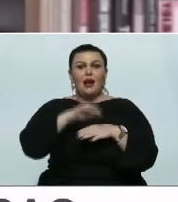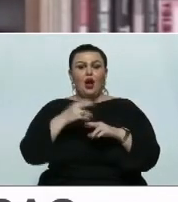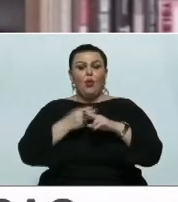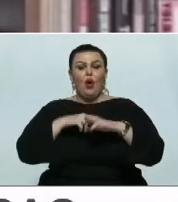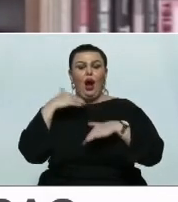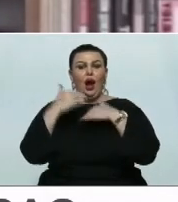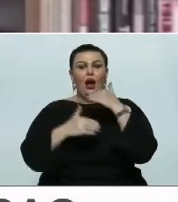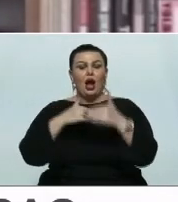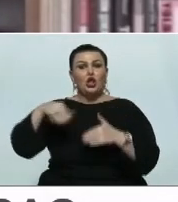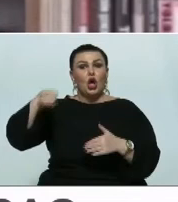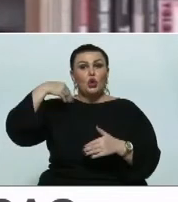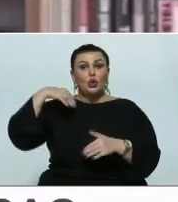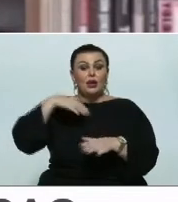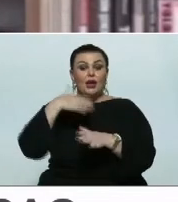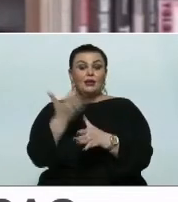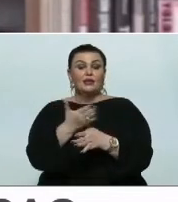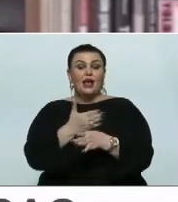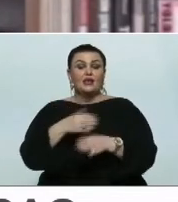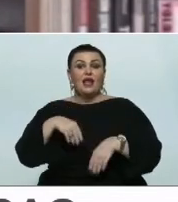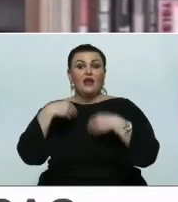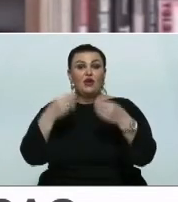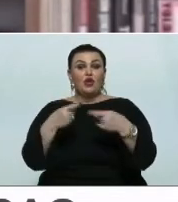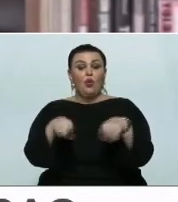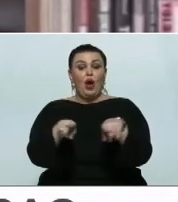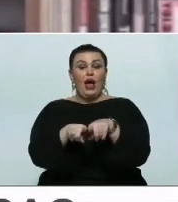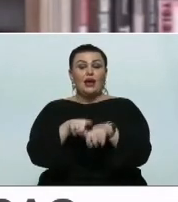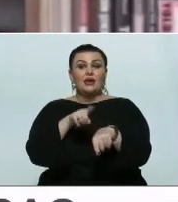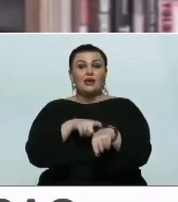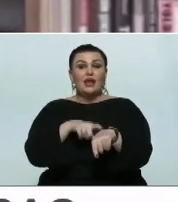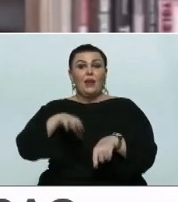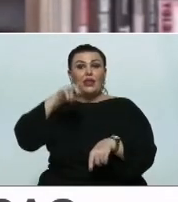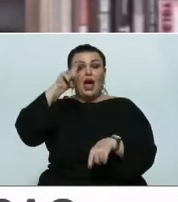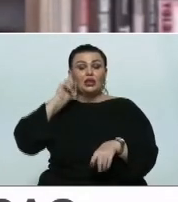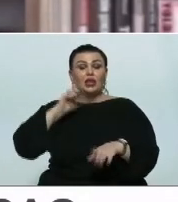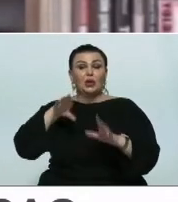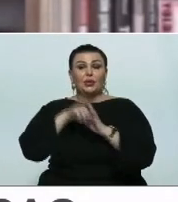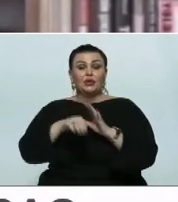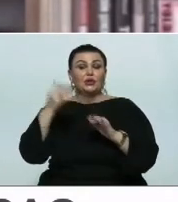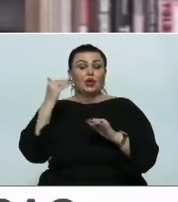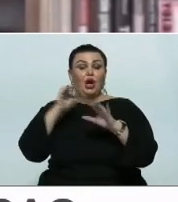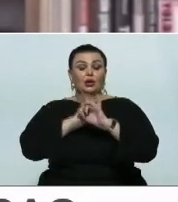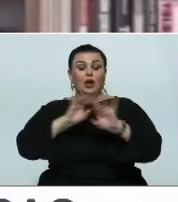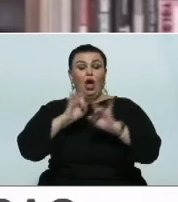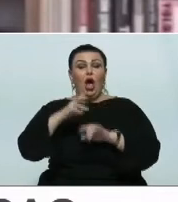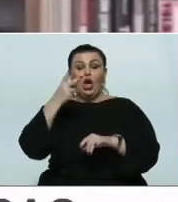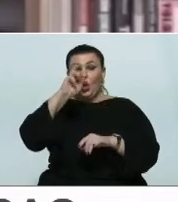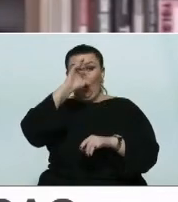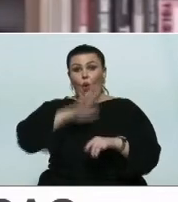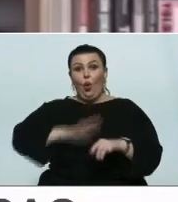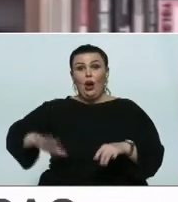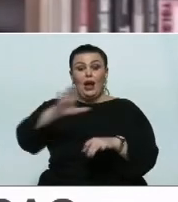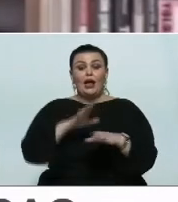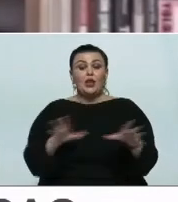harekata Türkiye destek verdi. Bu aynı zamanda az evvel ifade ettiğim gibi iki ülkenin birlik ve beraberliğinin